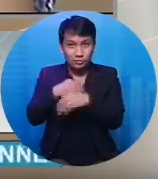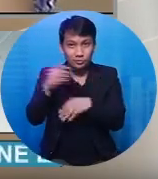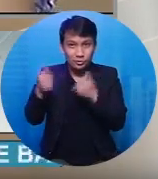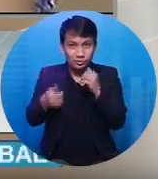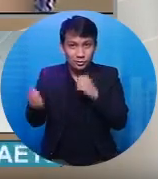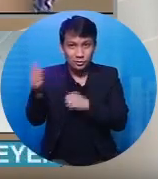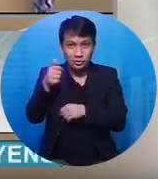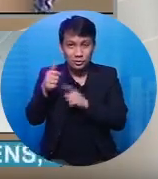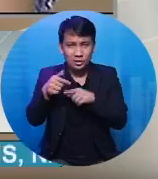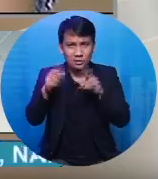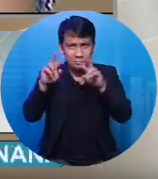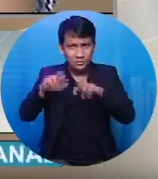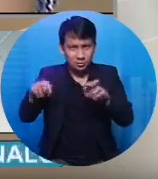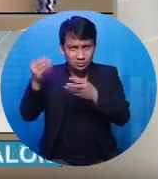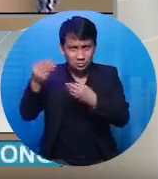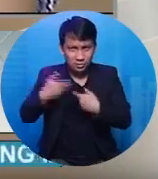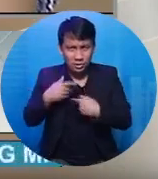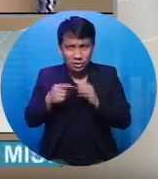po, ma'am, sa research na